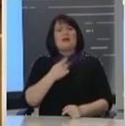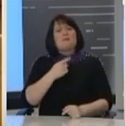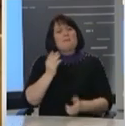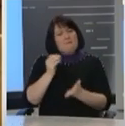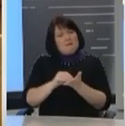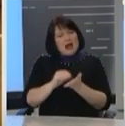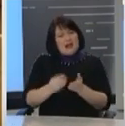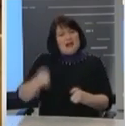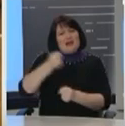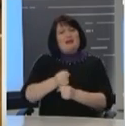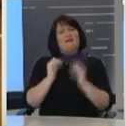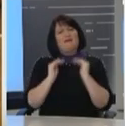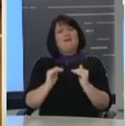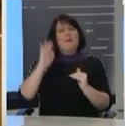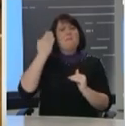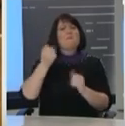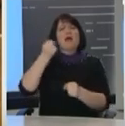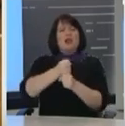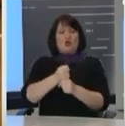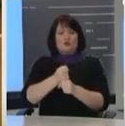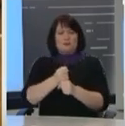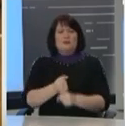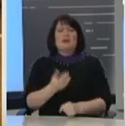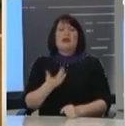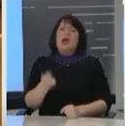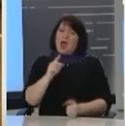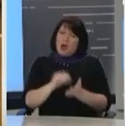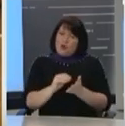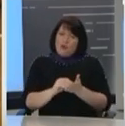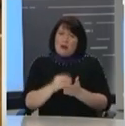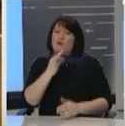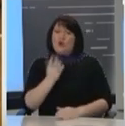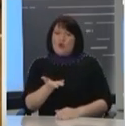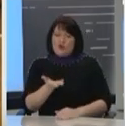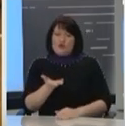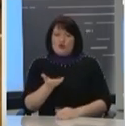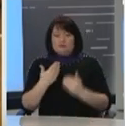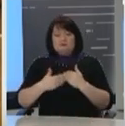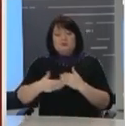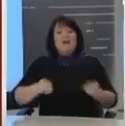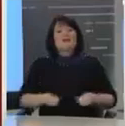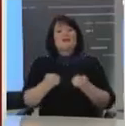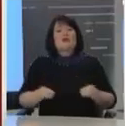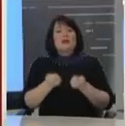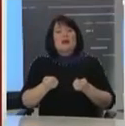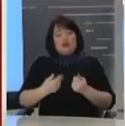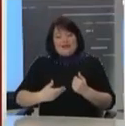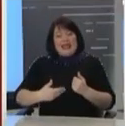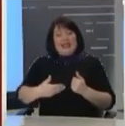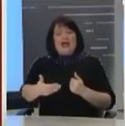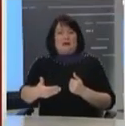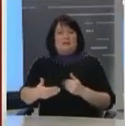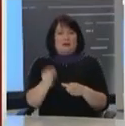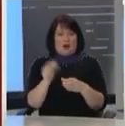συστήματος, αλλά και γιατί οι εξελίξεις τείνουν να τους οδηγήσουν σε μια εκλογική αναμέτρηση στο